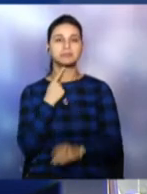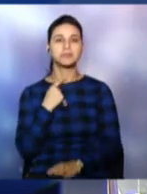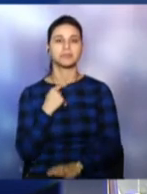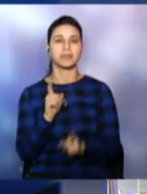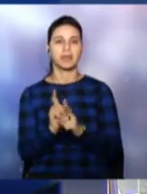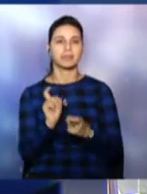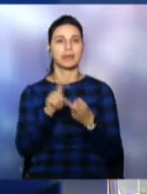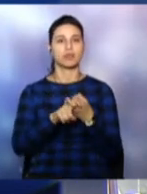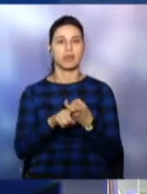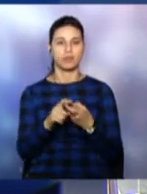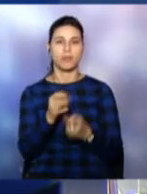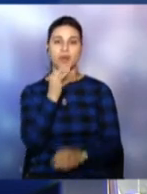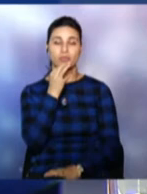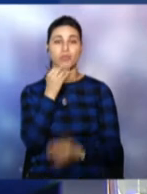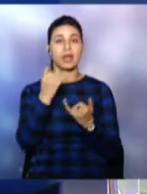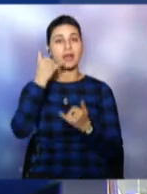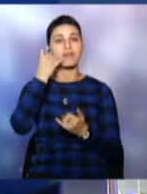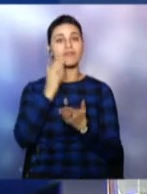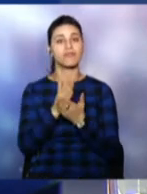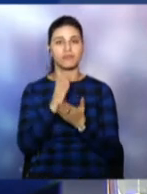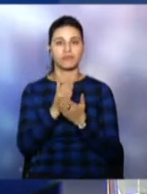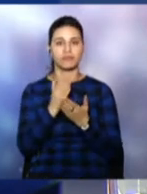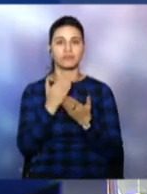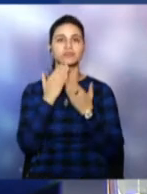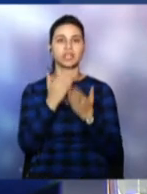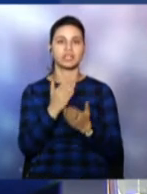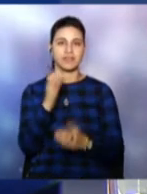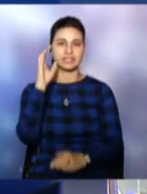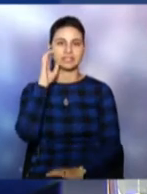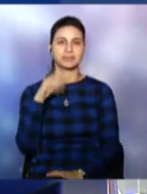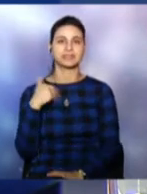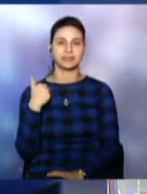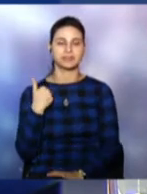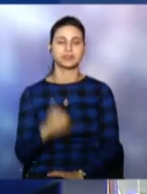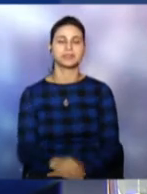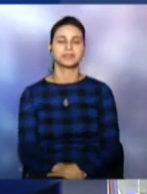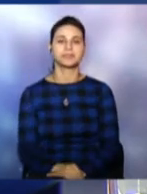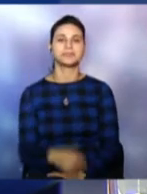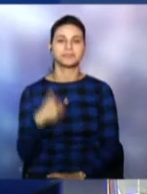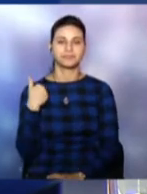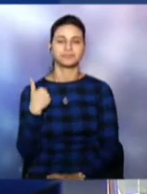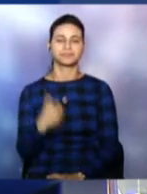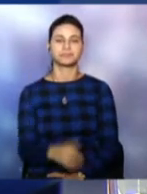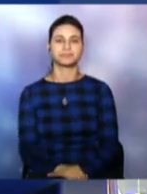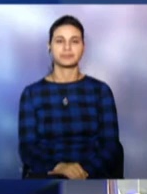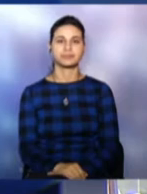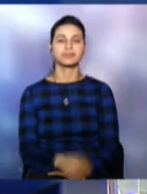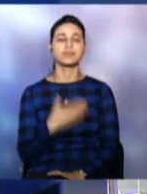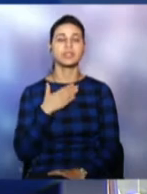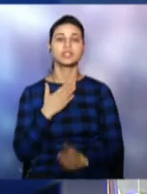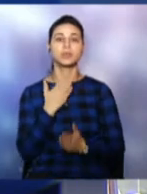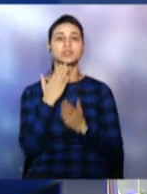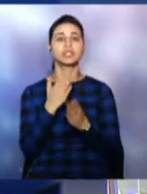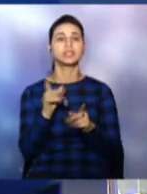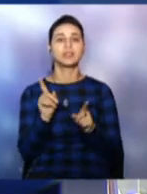მანამდე მაყურებელი უკვე დიდი ხანია გველოდება. დილამშვიდობისა, გისმენთ. დილამშვიდობისა, მოგესალმებით. გამარჯობა. ჩემი კითხვა